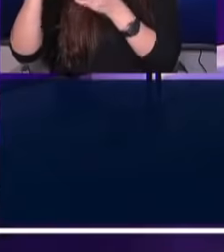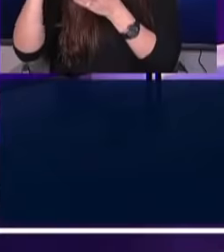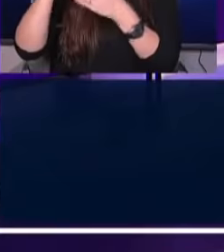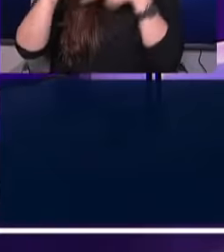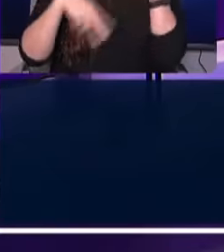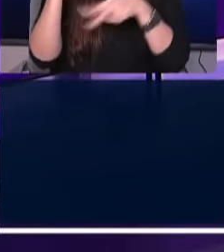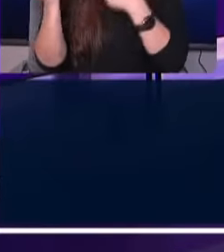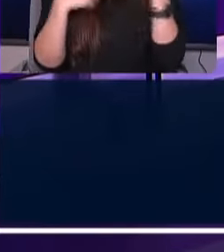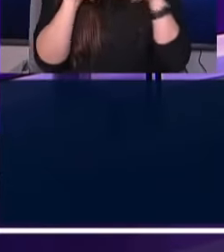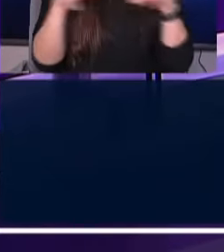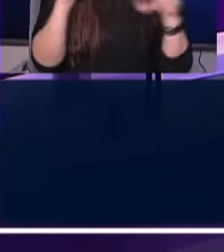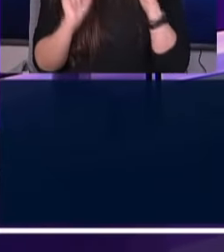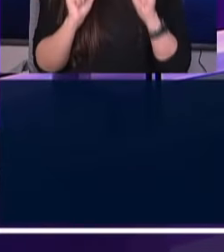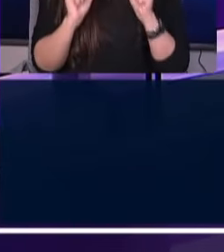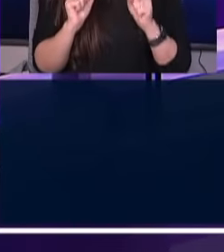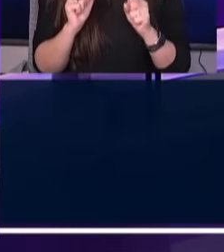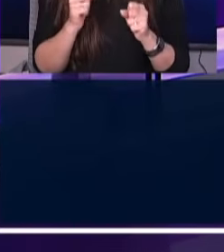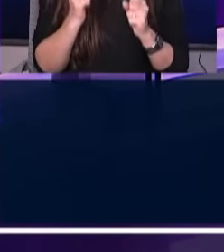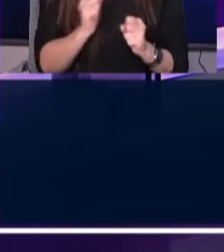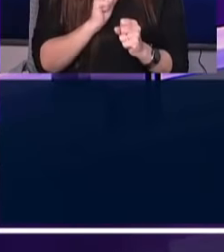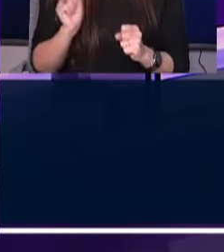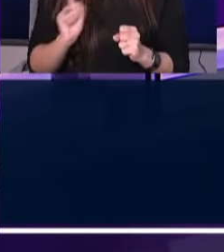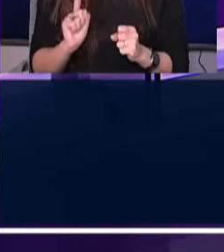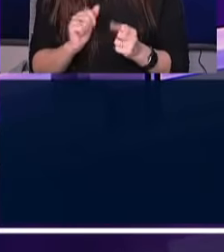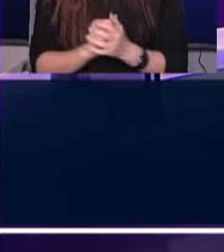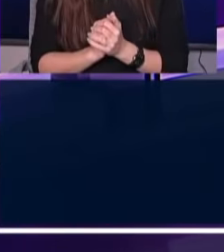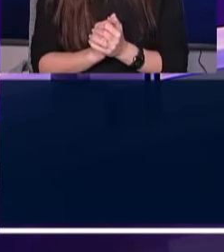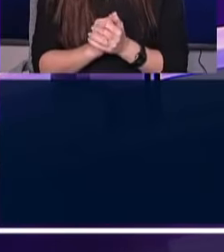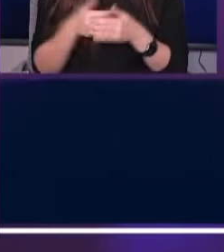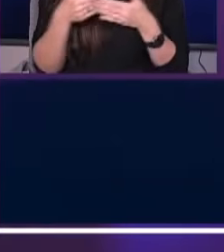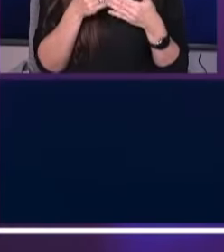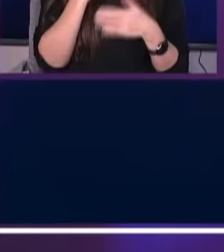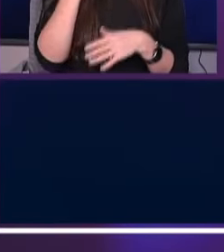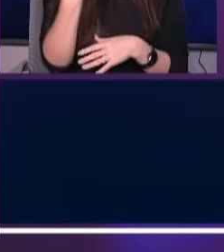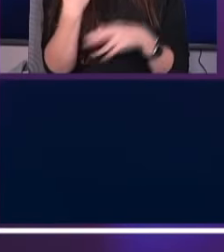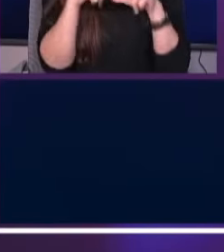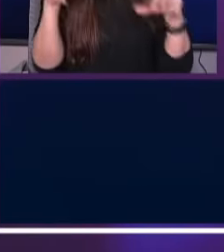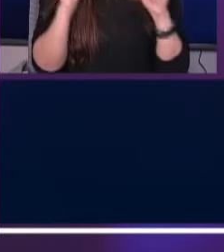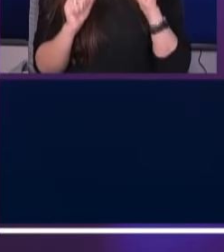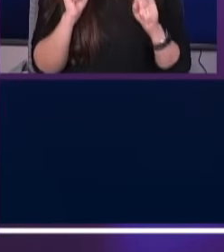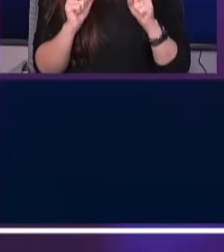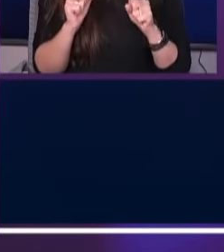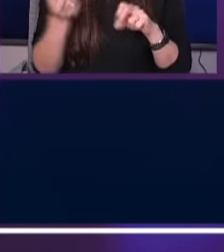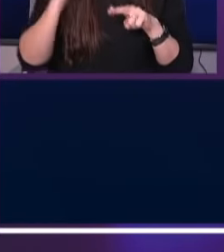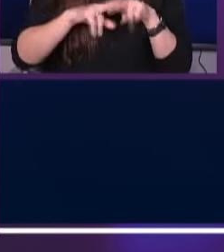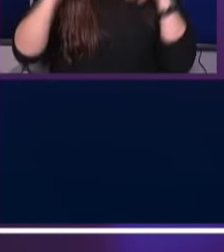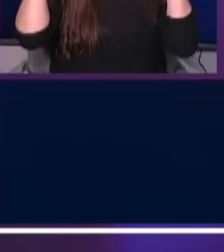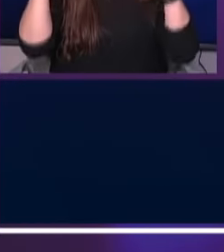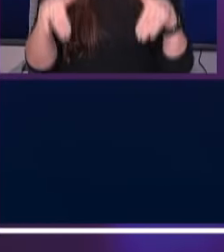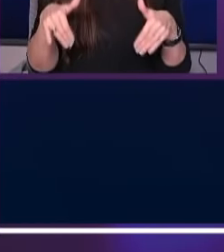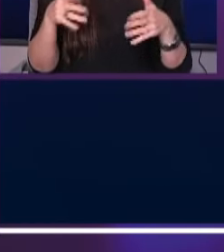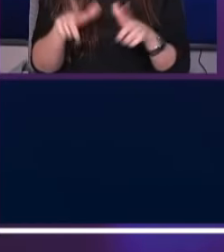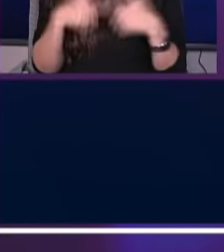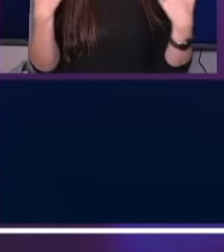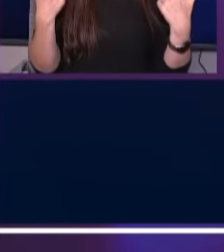החולים כשמצבו קשה ולא יציב. כאמור, פעוט כבן 3 במצב קשה, אחרי שטבע הערב בבריכה